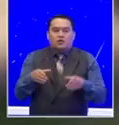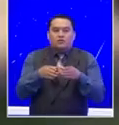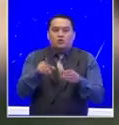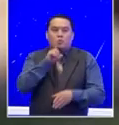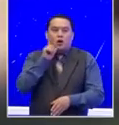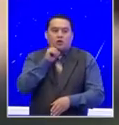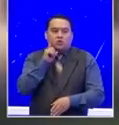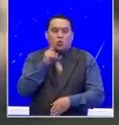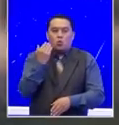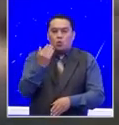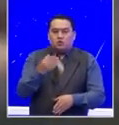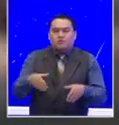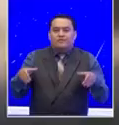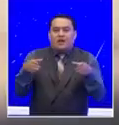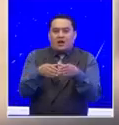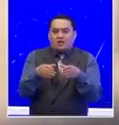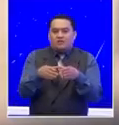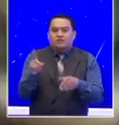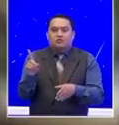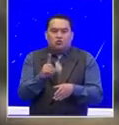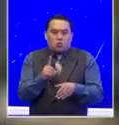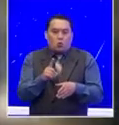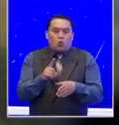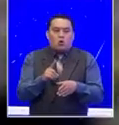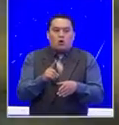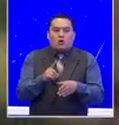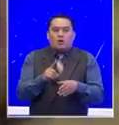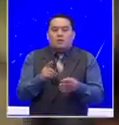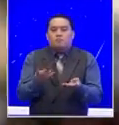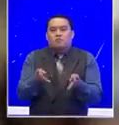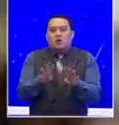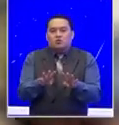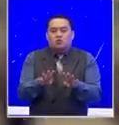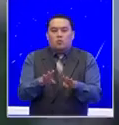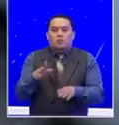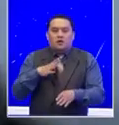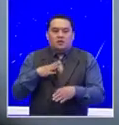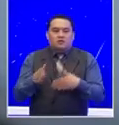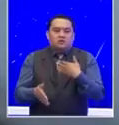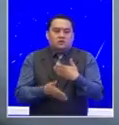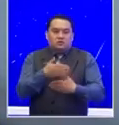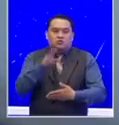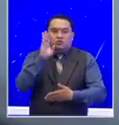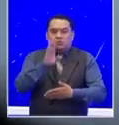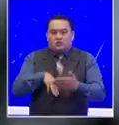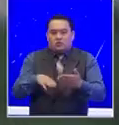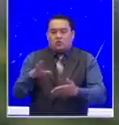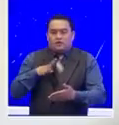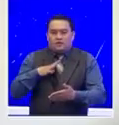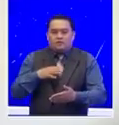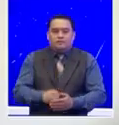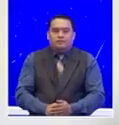молодежи, которые, уединившись на одном из заброшенных объектов, решили устроить маевку, за что и были подвергнуты административному